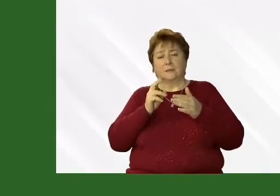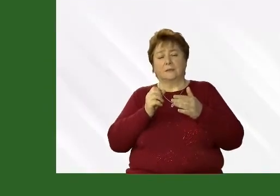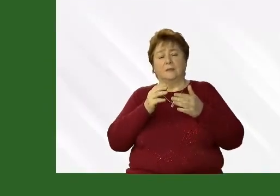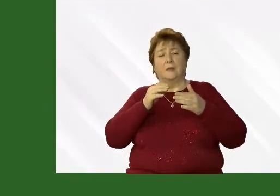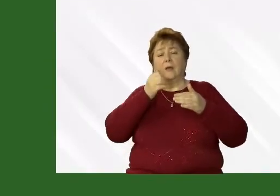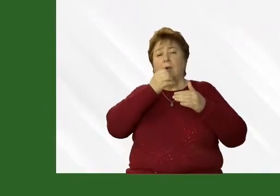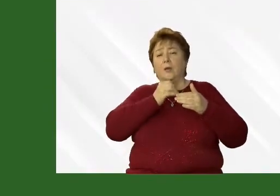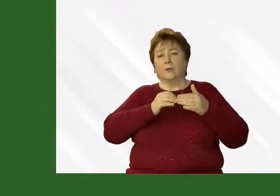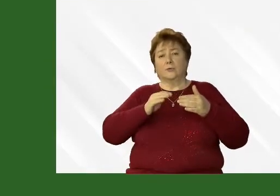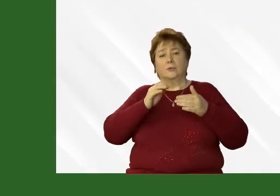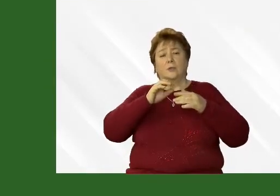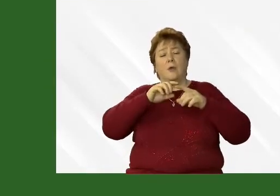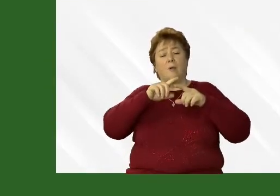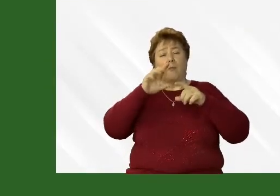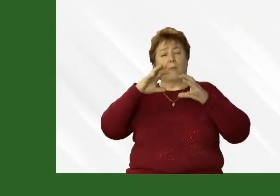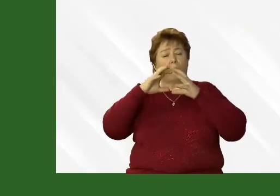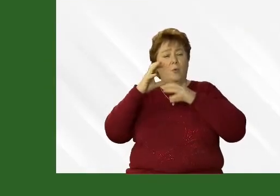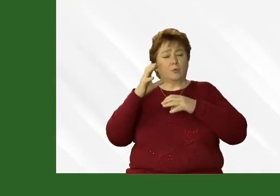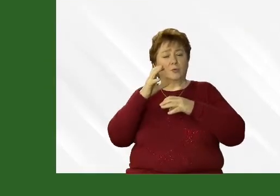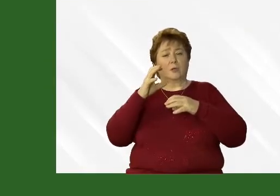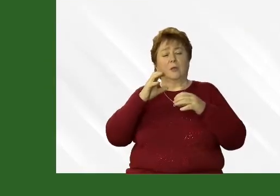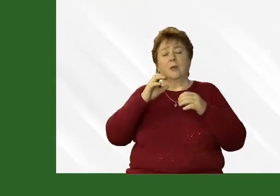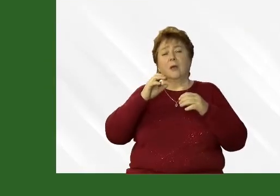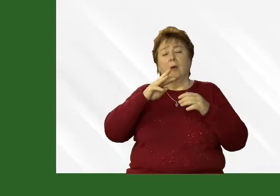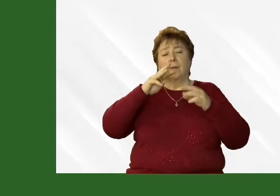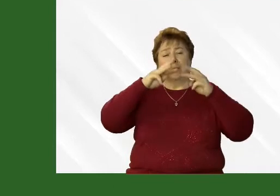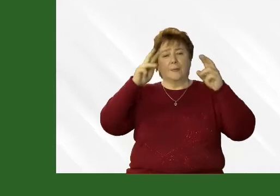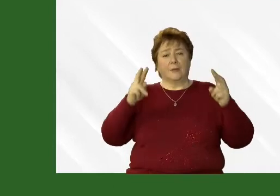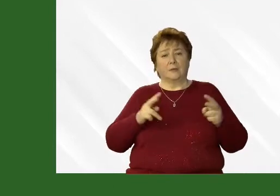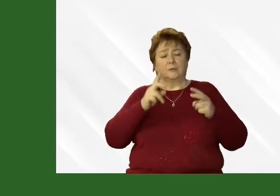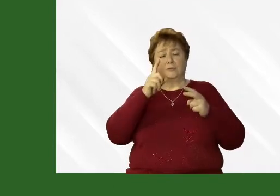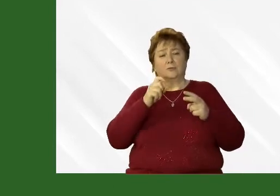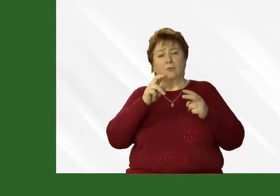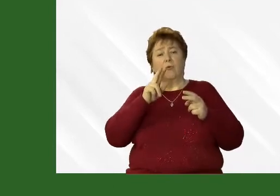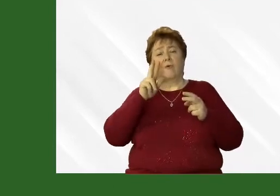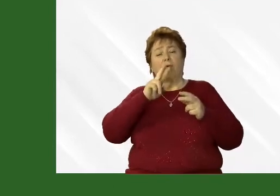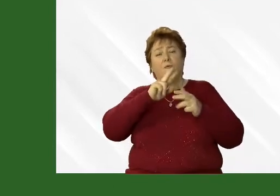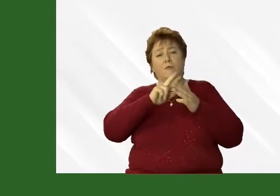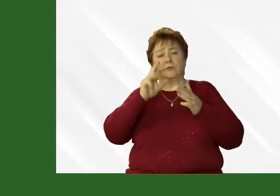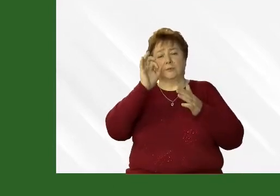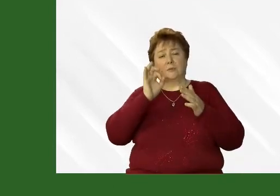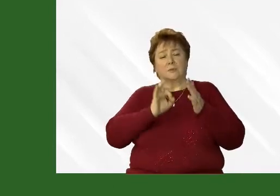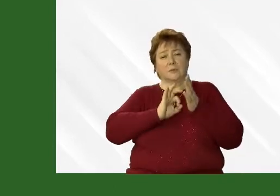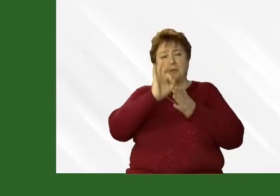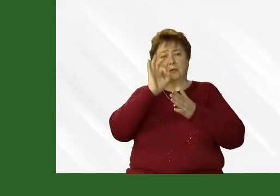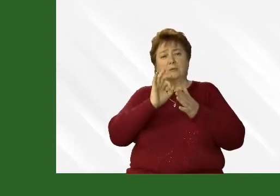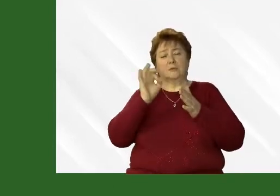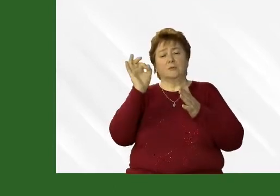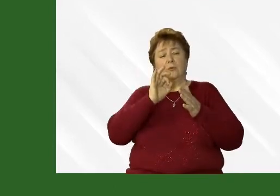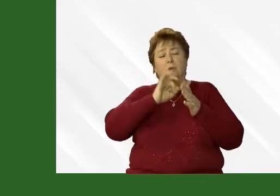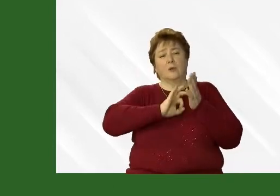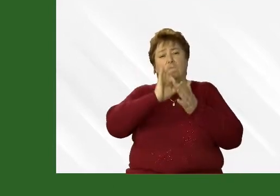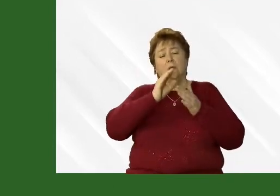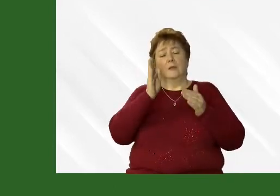Южном полушарии, а меридианы 0 градусов и 180 градусов разделяют ее на восточную